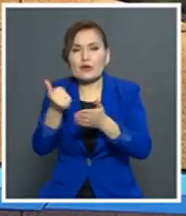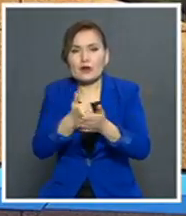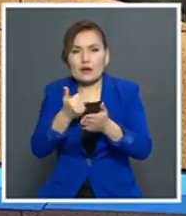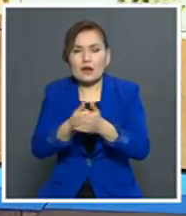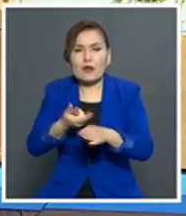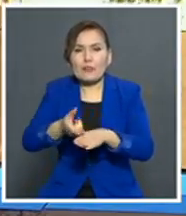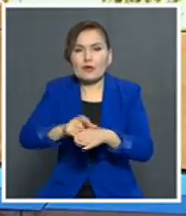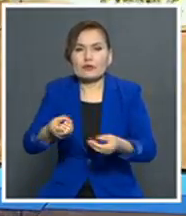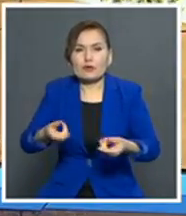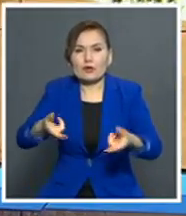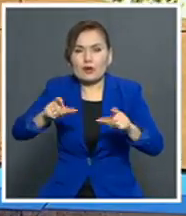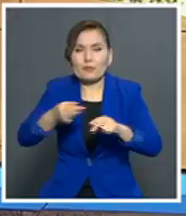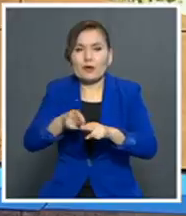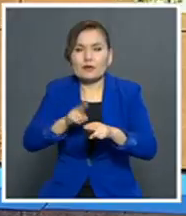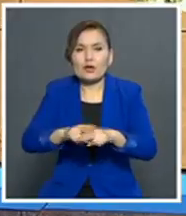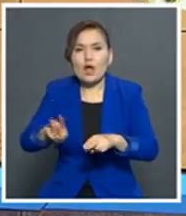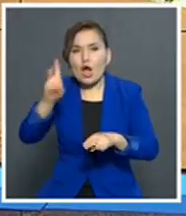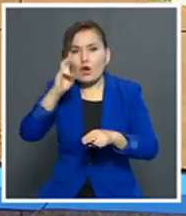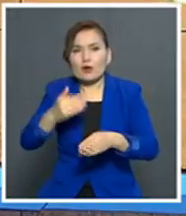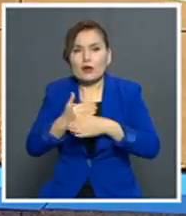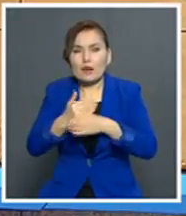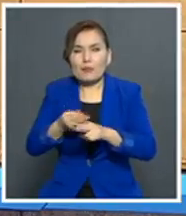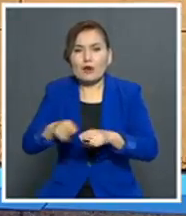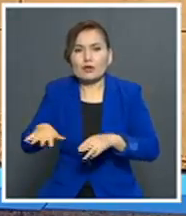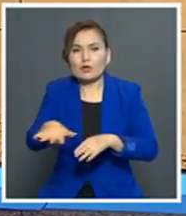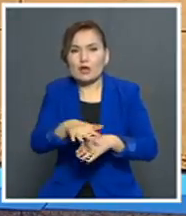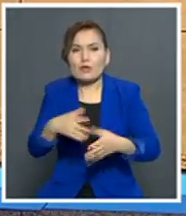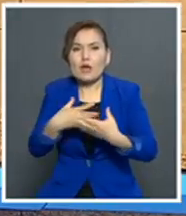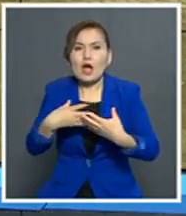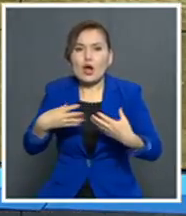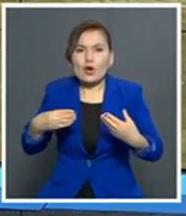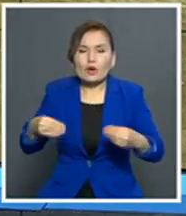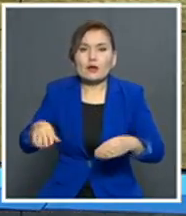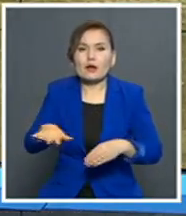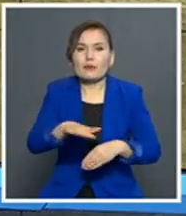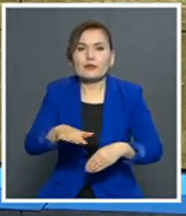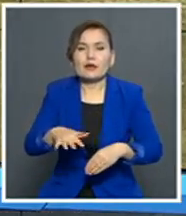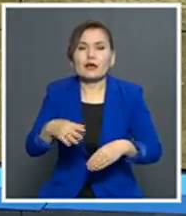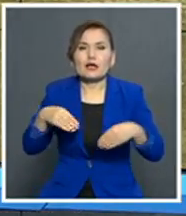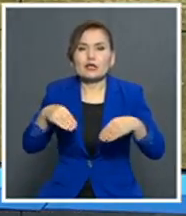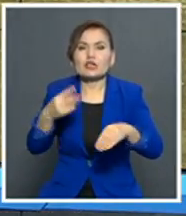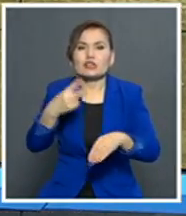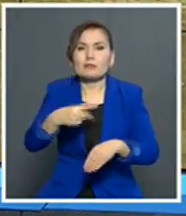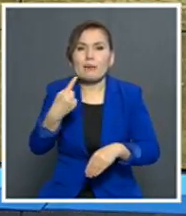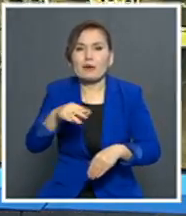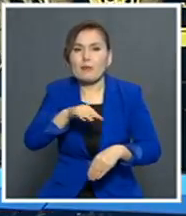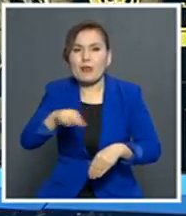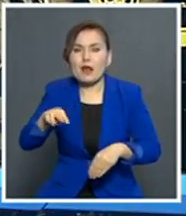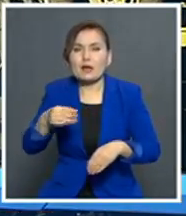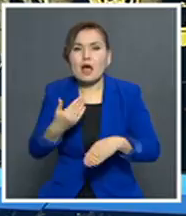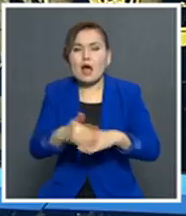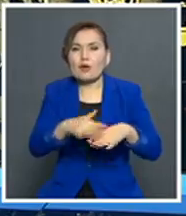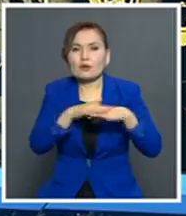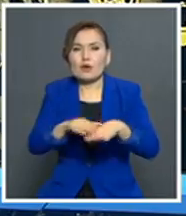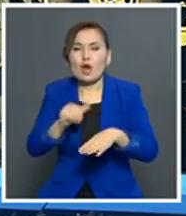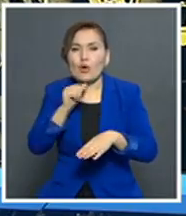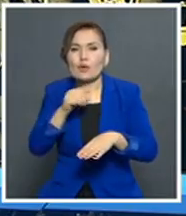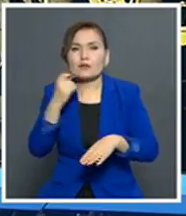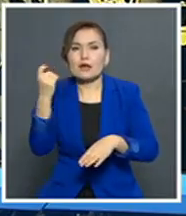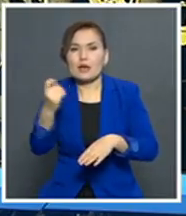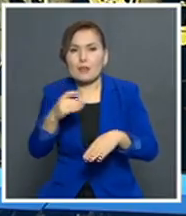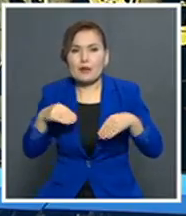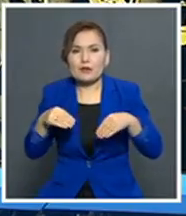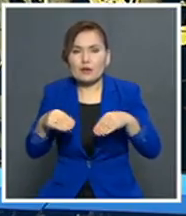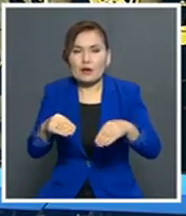қиын жағдайға шаруаларды қолдау үшін үкіметтегі осы өңірге көктемгі егіске деп 21 миллиард теңге бөлді. Соның арқасында Костанайдың диқандары дән себу